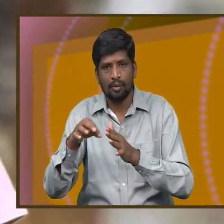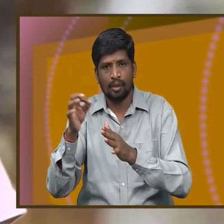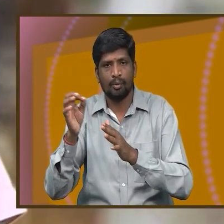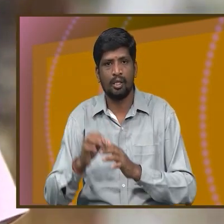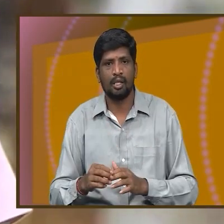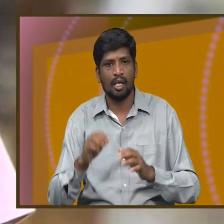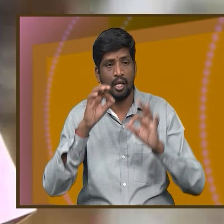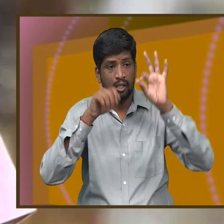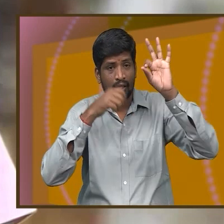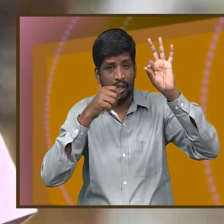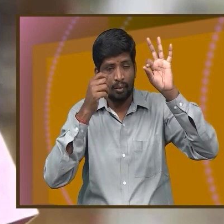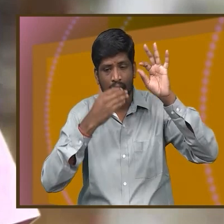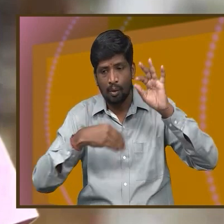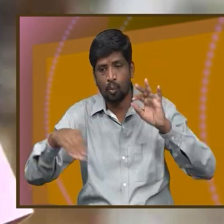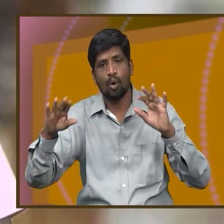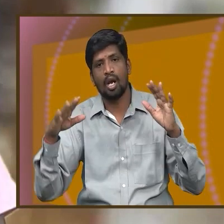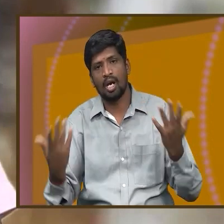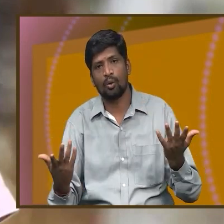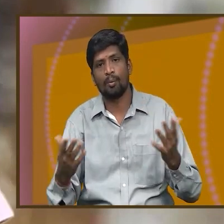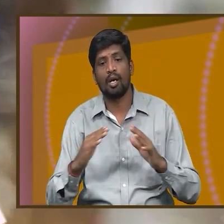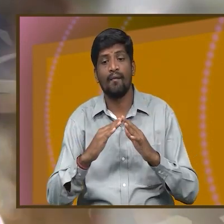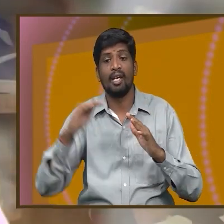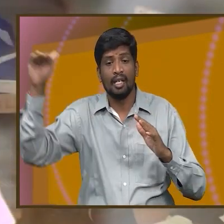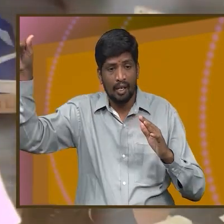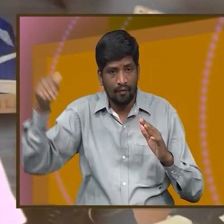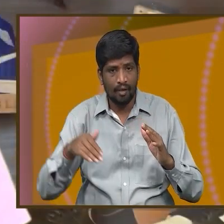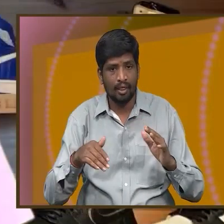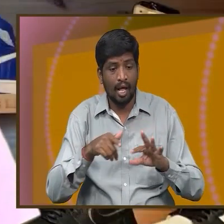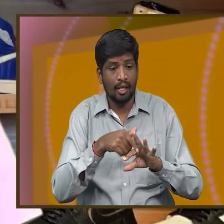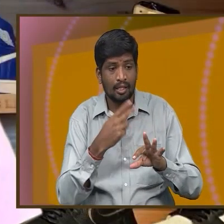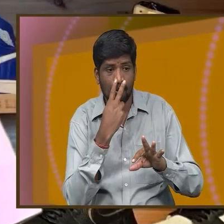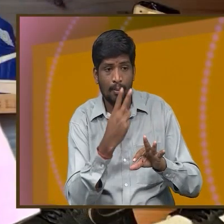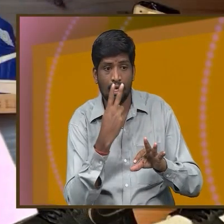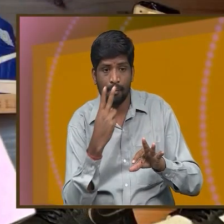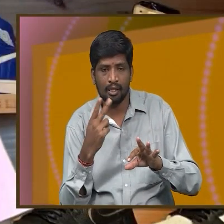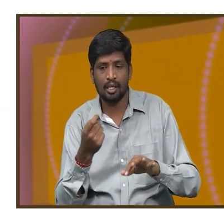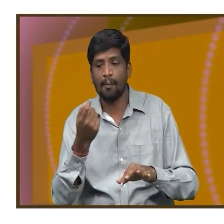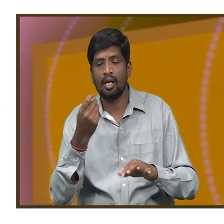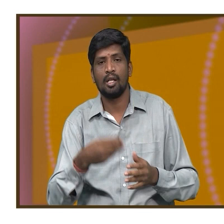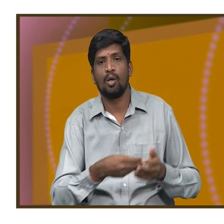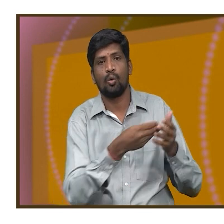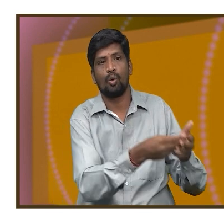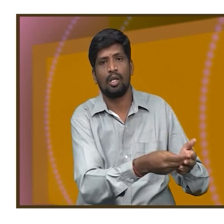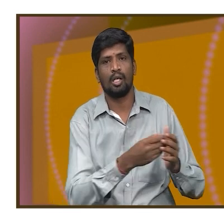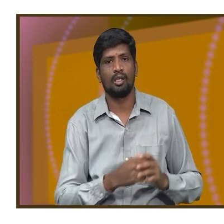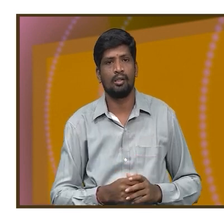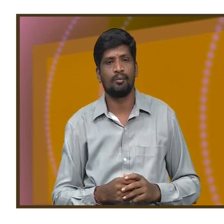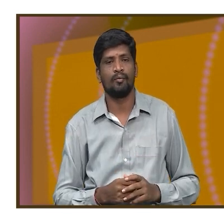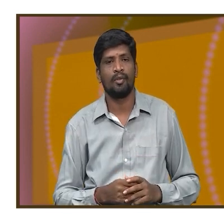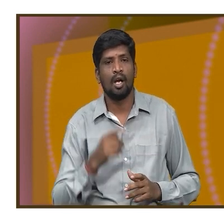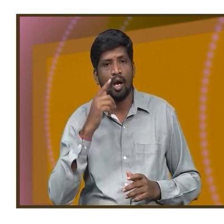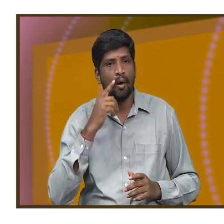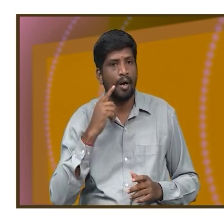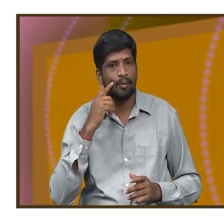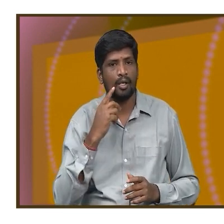தியேட்டர் வாசலுக்கு செல்லாவிட்டாலும் கூட வீட்டிற்கே வந்து பார்வையாளர்கள் தினமும் வந்து சென்று கொண்டிருந்தார்கள். ஆனால் இருந்தாலும் மாரிக்கு ஒரு